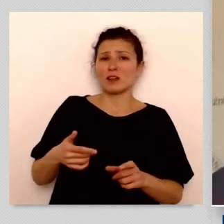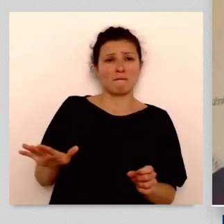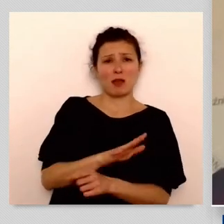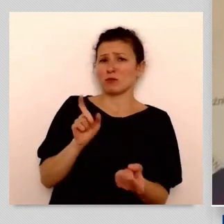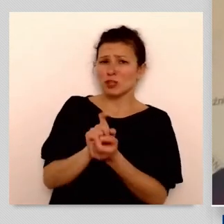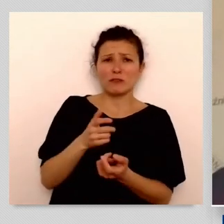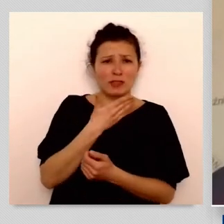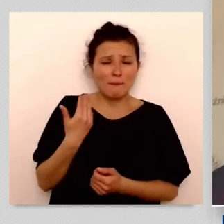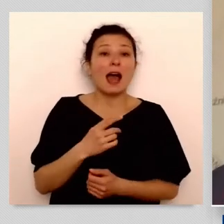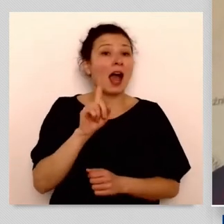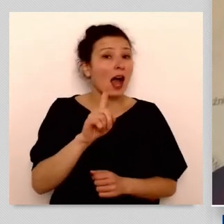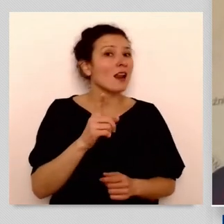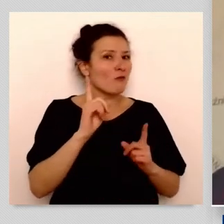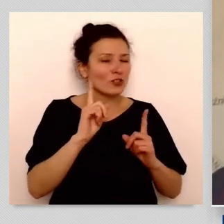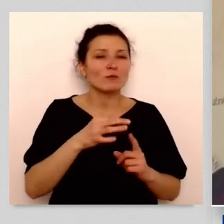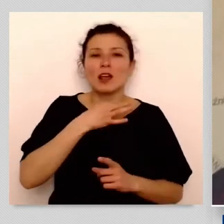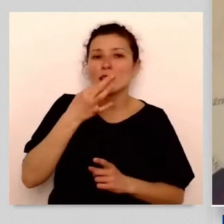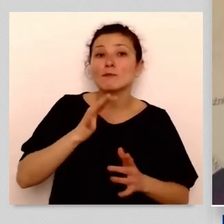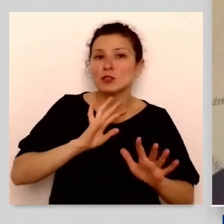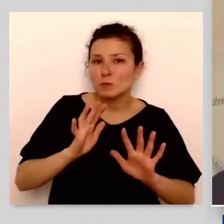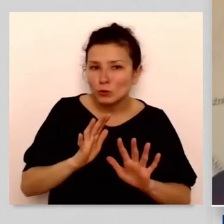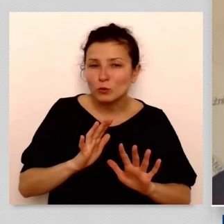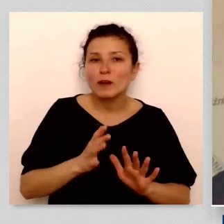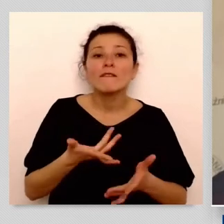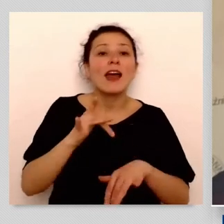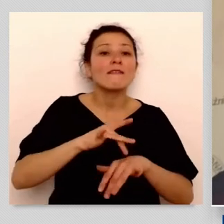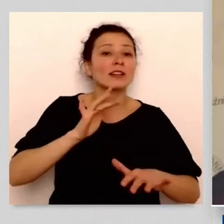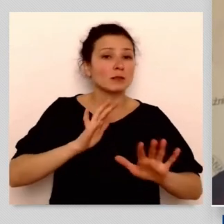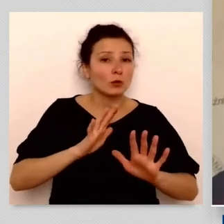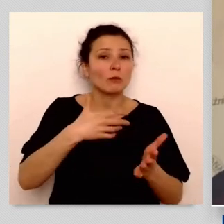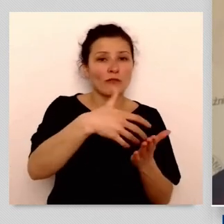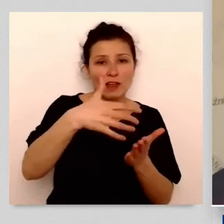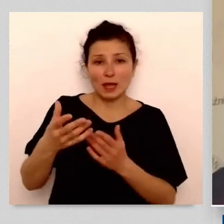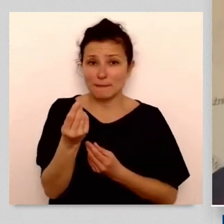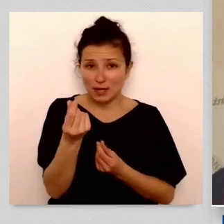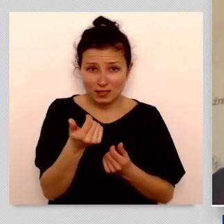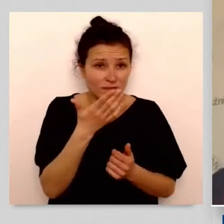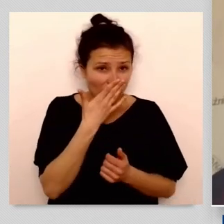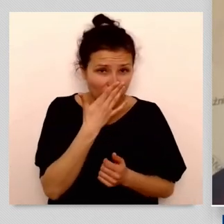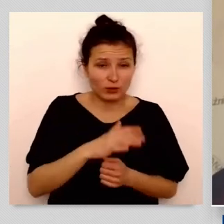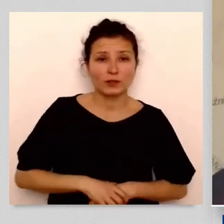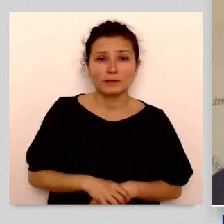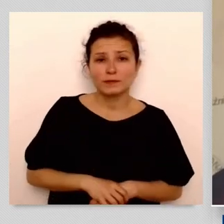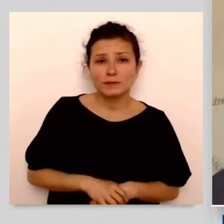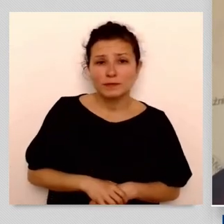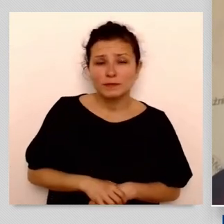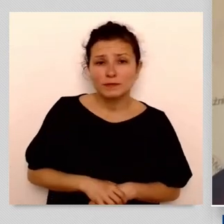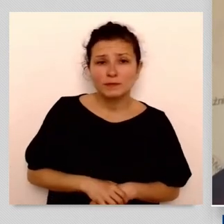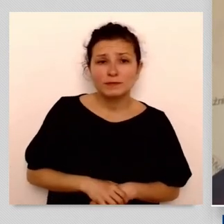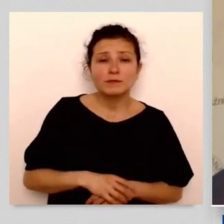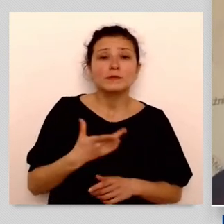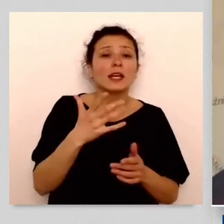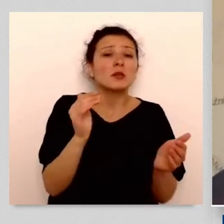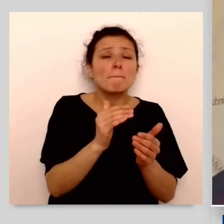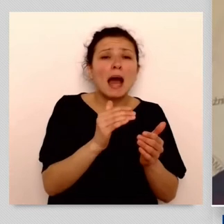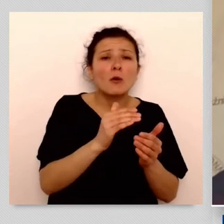lepszym sposobem pewnie wydatkowania, efektywnego wydatkowania pieniędzy byłoby właśnie small modular reaktor, jeżeli już, w